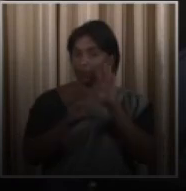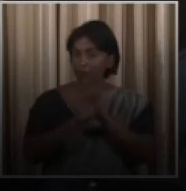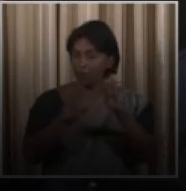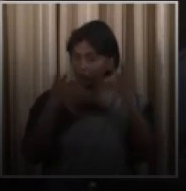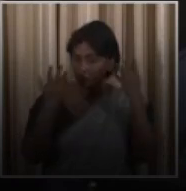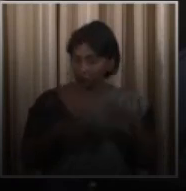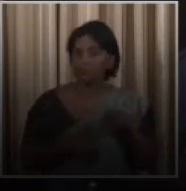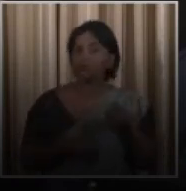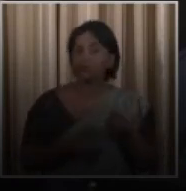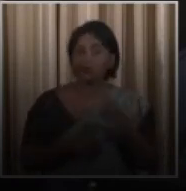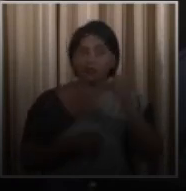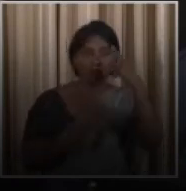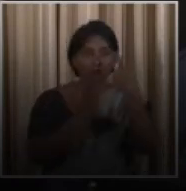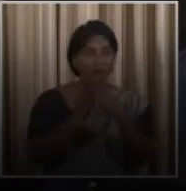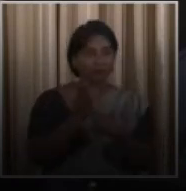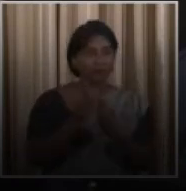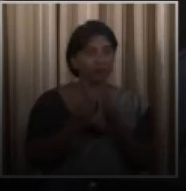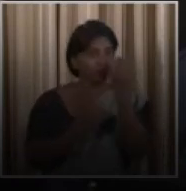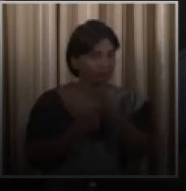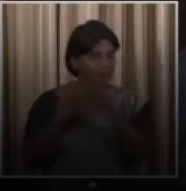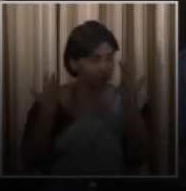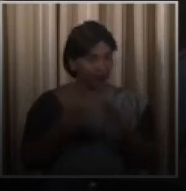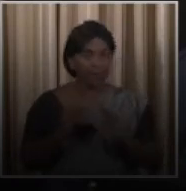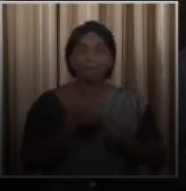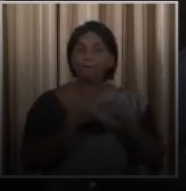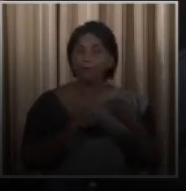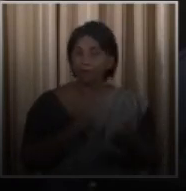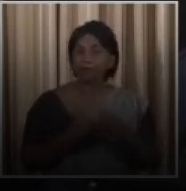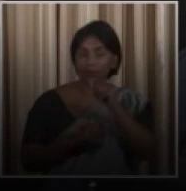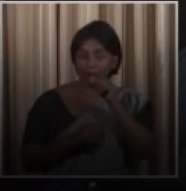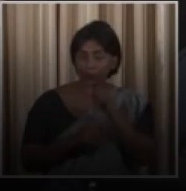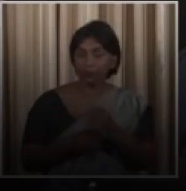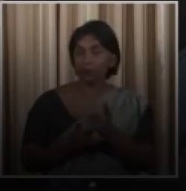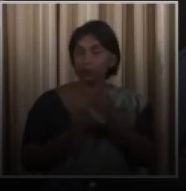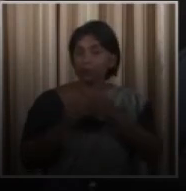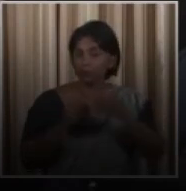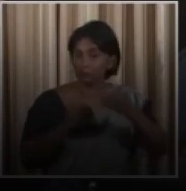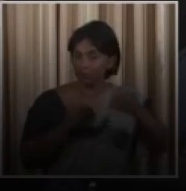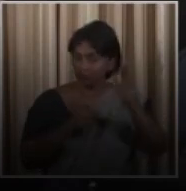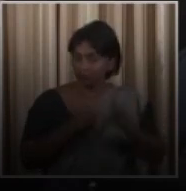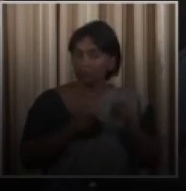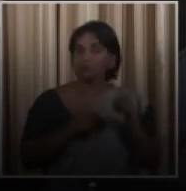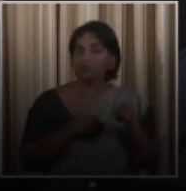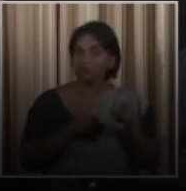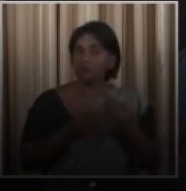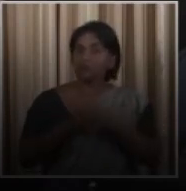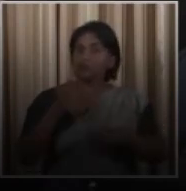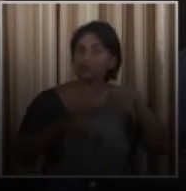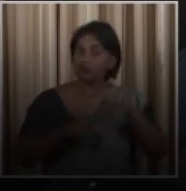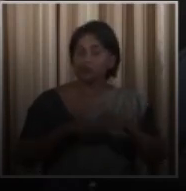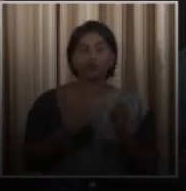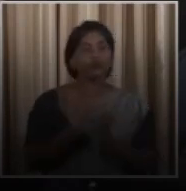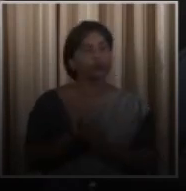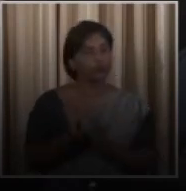කරලා නාම යෝජනා බාර දුන්නට පස්සේ නියමිත දින ගණන ඇතුළත මැතිවරණ